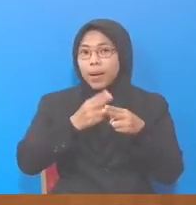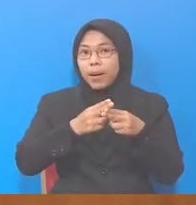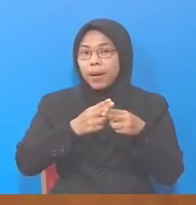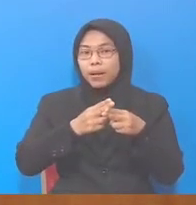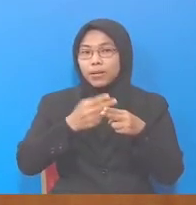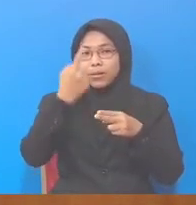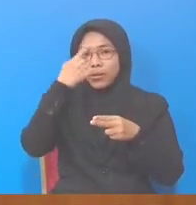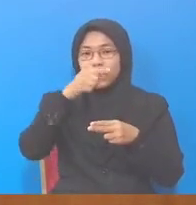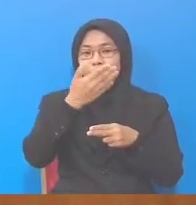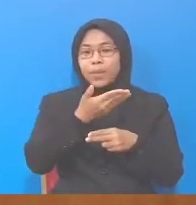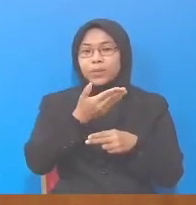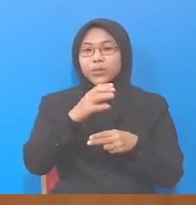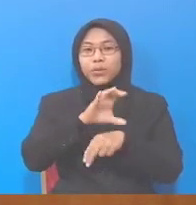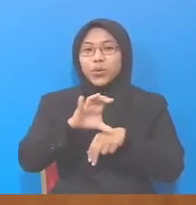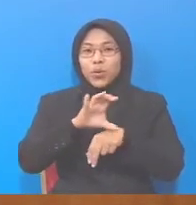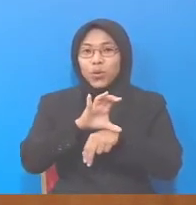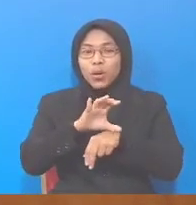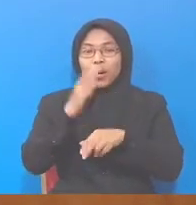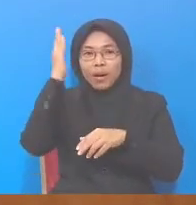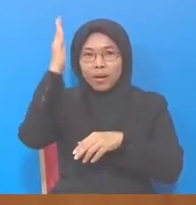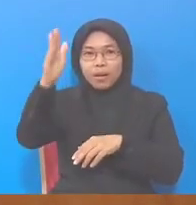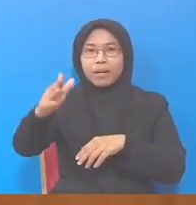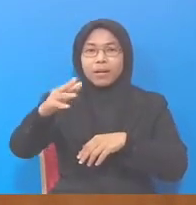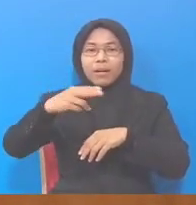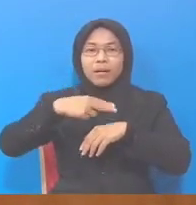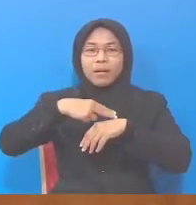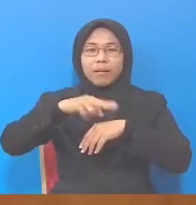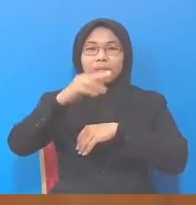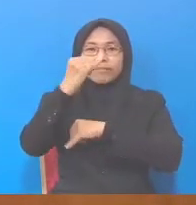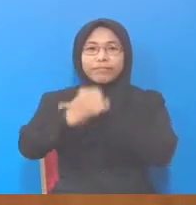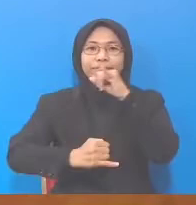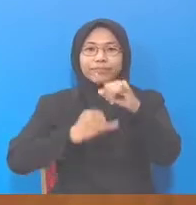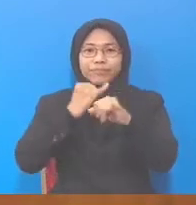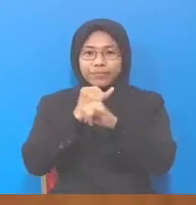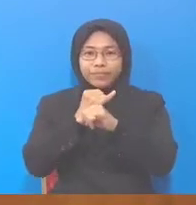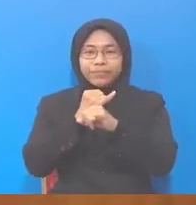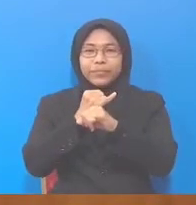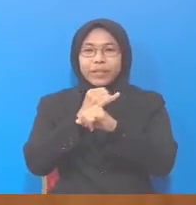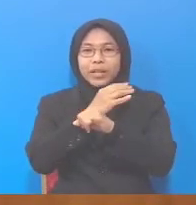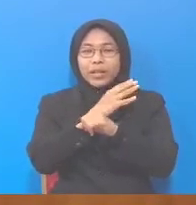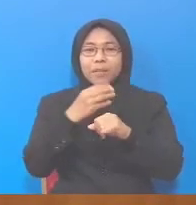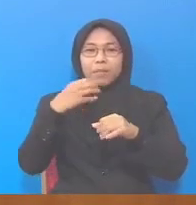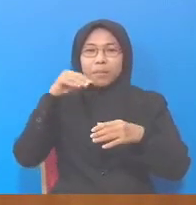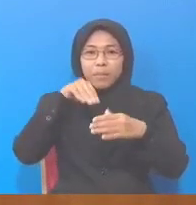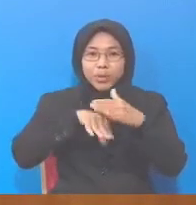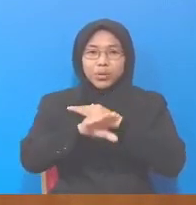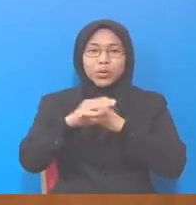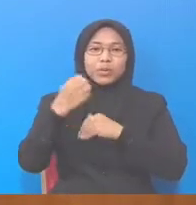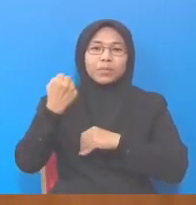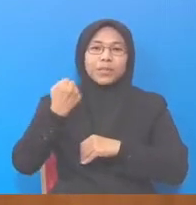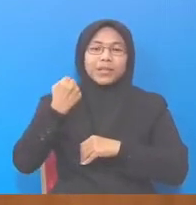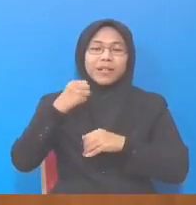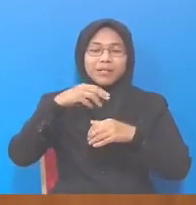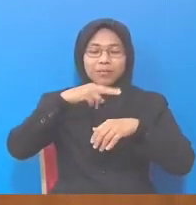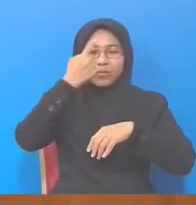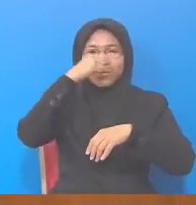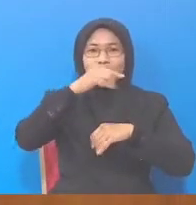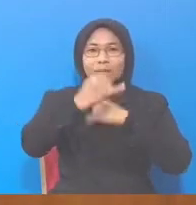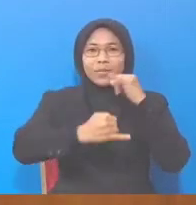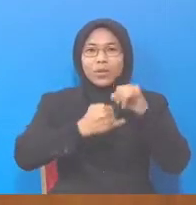produk coklat tepatan dijangkau menembusi pasaran antarabangsa pada akhir tahun